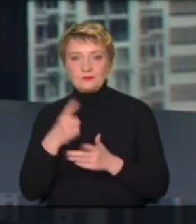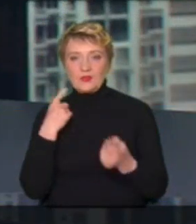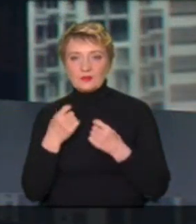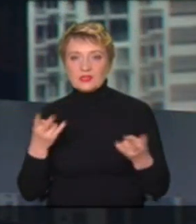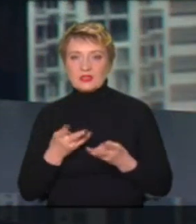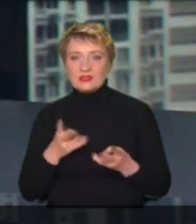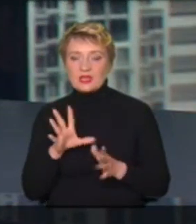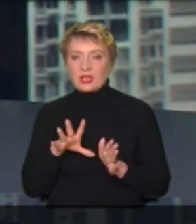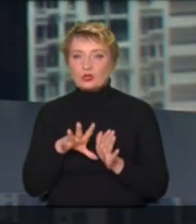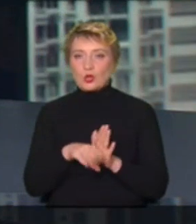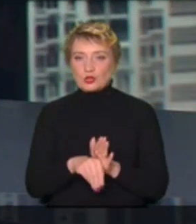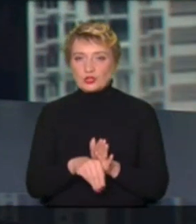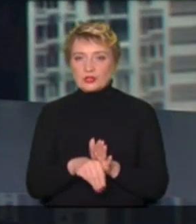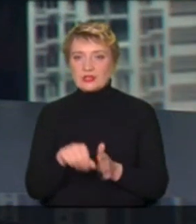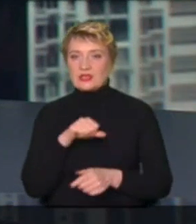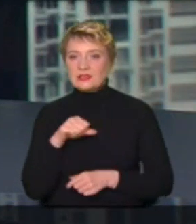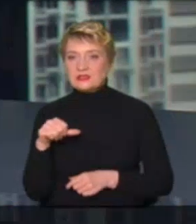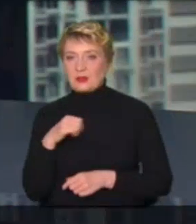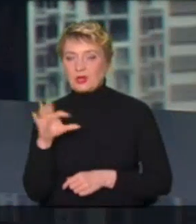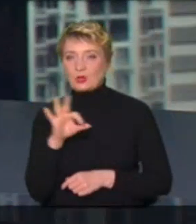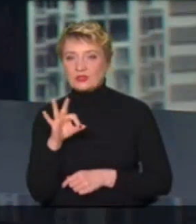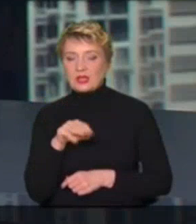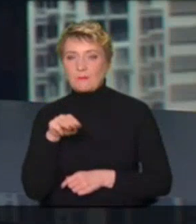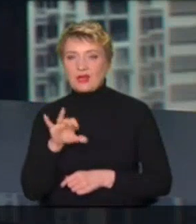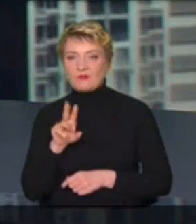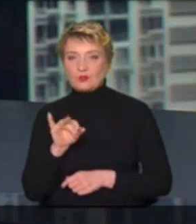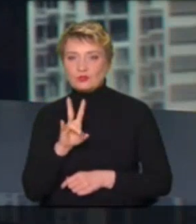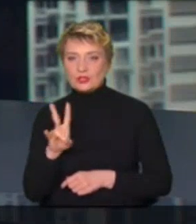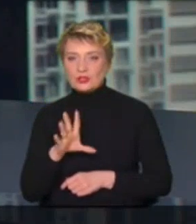про те, як долучитися. Власне, сам Олександр Маркушин, міський голова міста Ірпінь, був з нами на зв'язку.